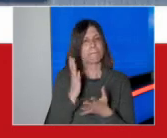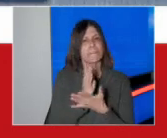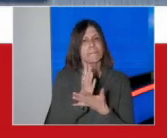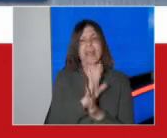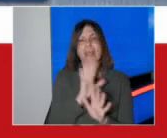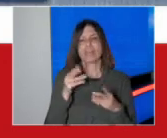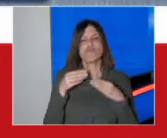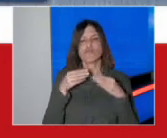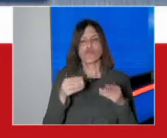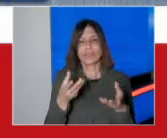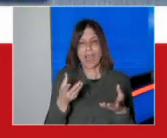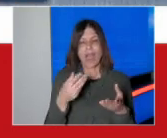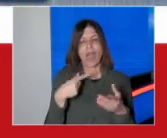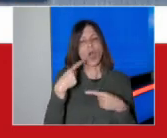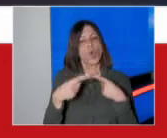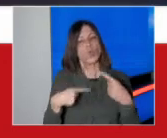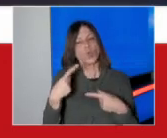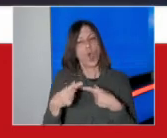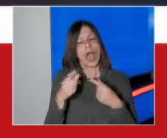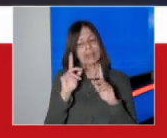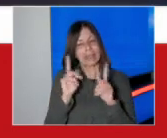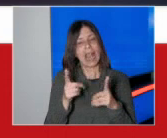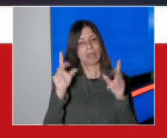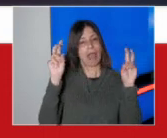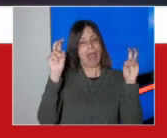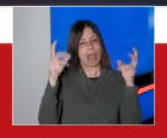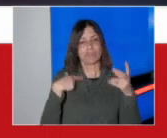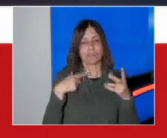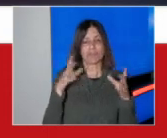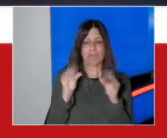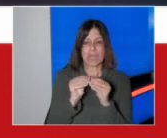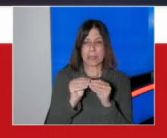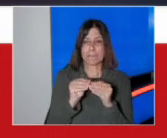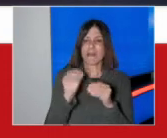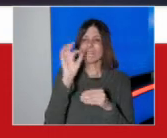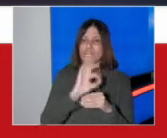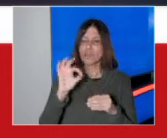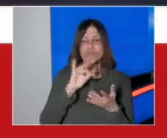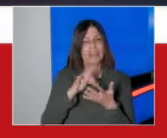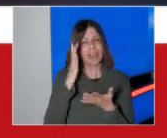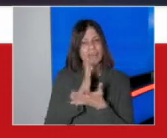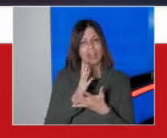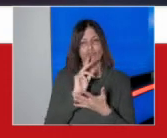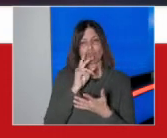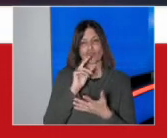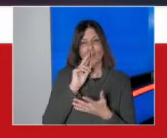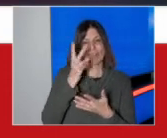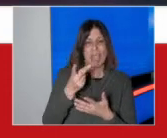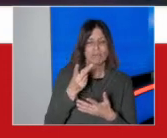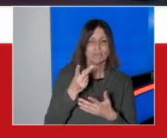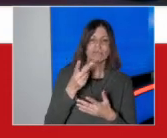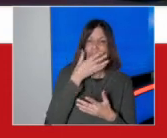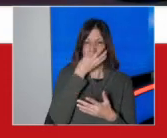אין לנו איזו שיטת, איזו תורת לחימה לגבי הווירוס הזה שנמצא איתנו כבר שנתיים, כלומר שפעות אנחנו יודעים, מקבלות